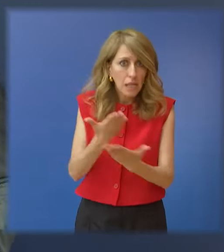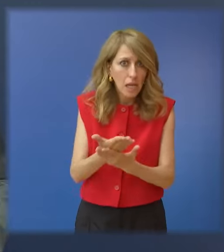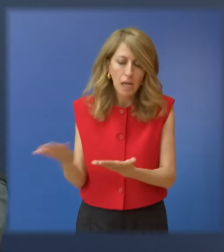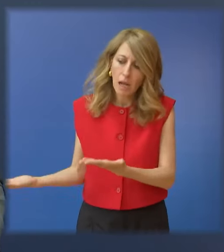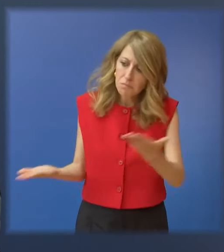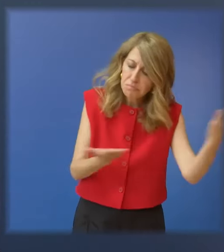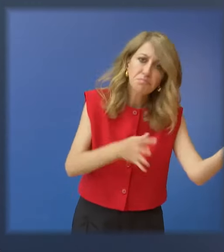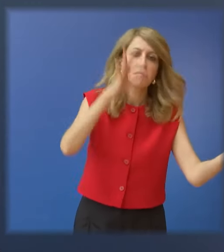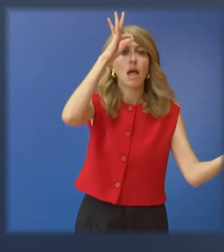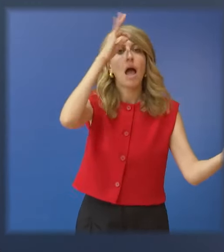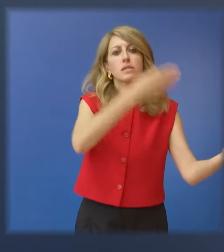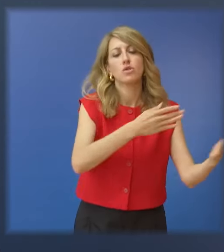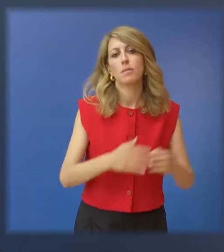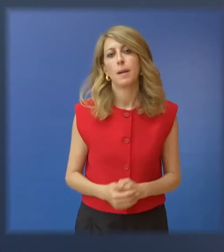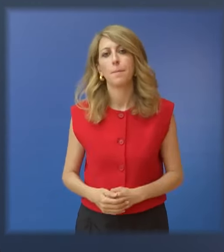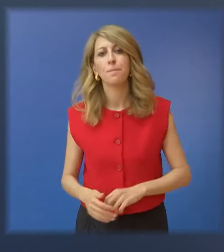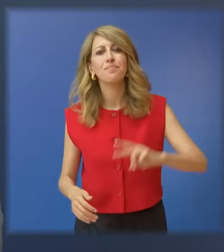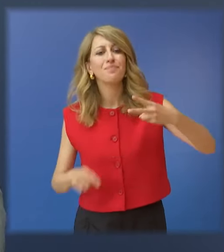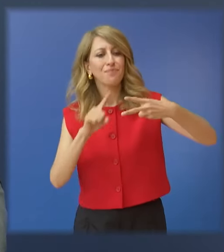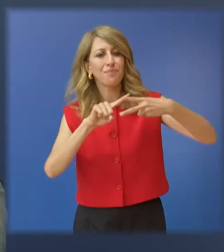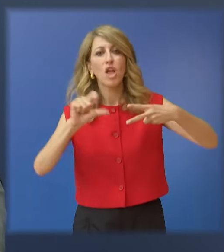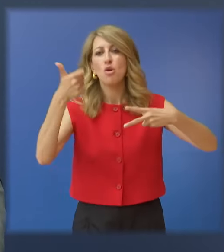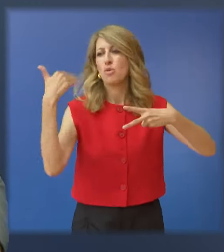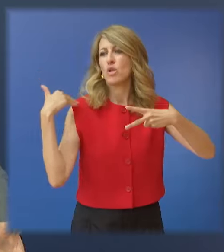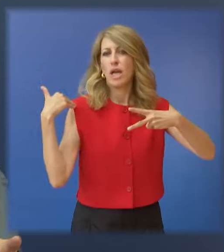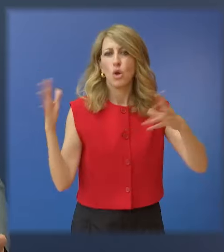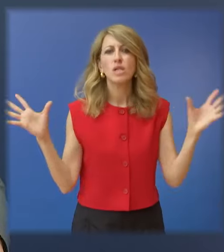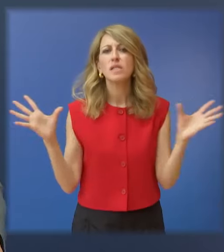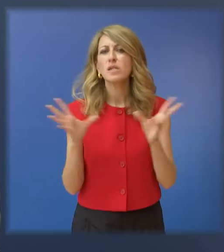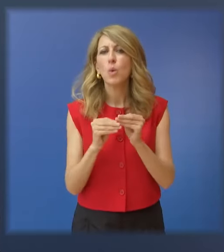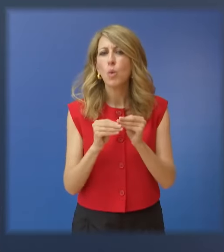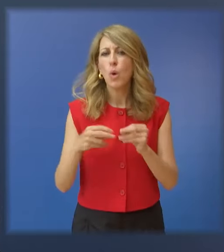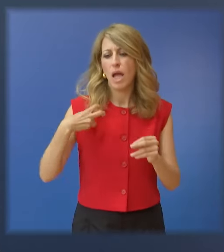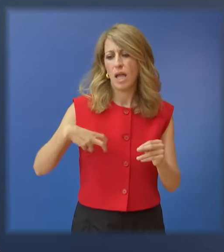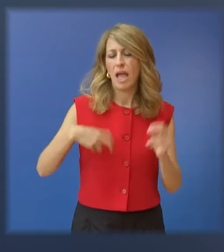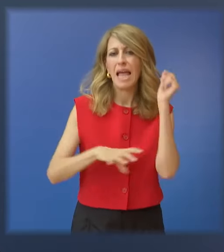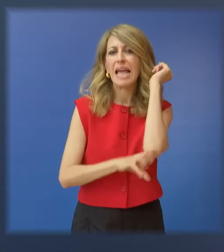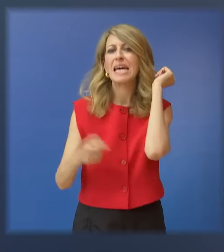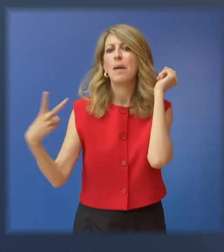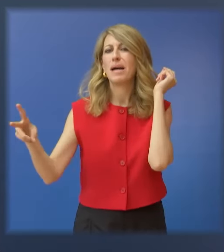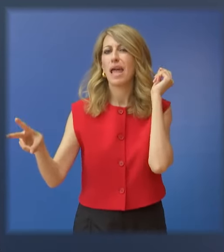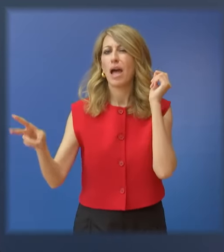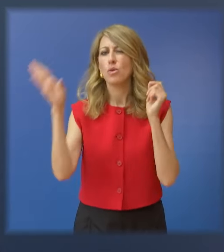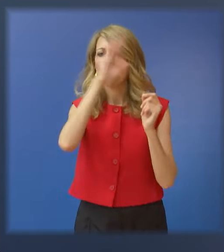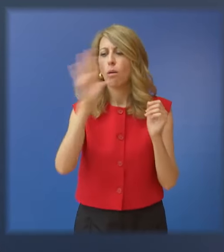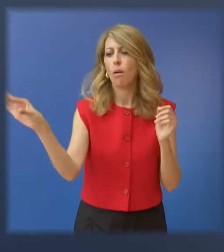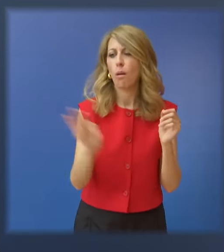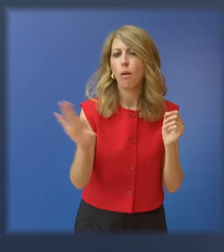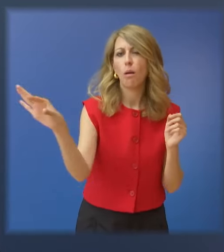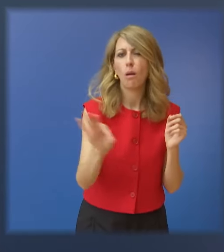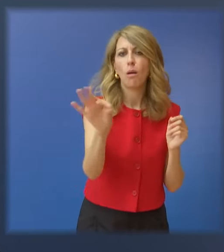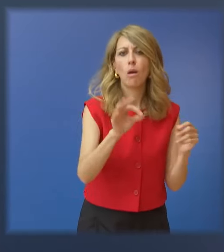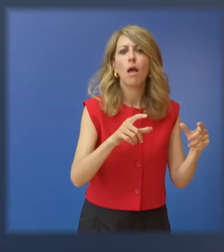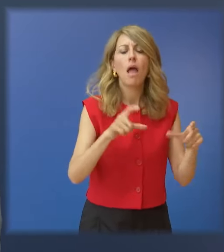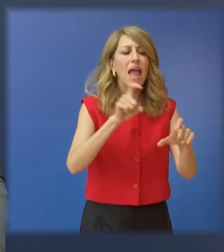ρωτήσατε για την διευθύντρια του υπουργού οικονομικών δεν έχω καμία ενημέρωση δεν γνωρίζω το θέμα αλλά είναι δεδομένο ότι θα απευθυνθώ και